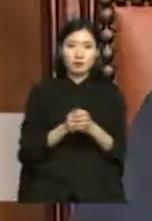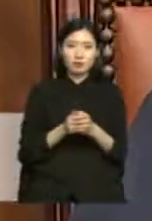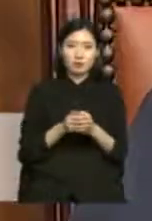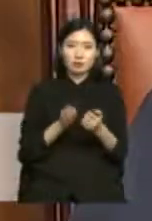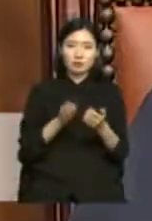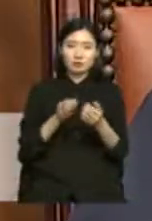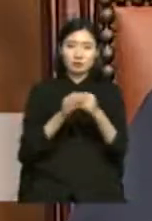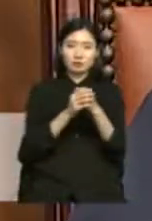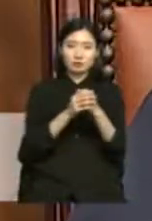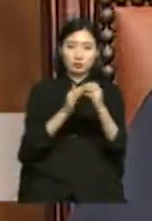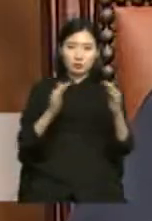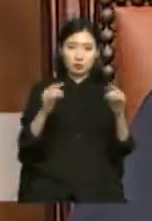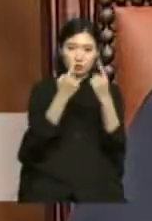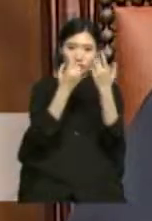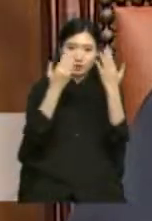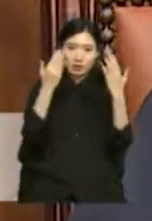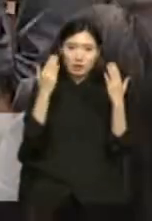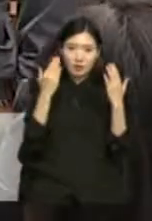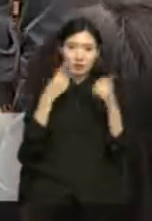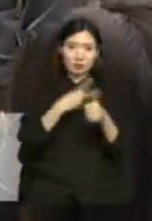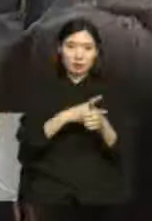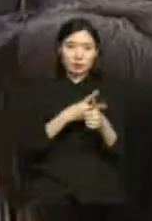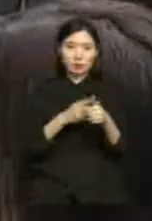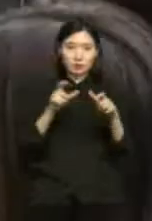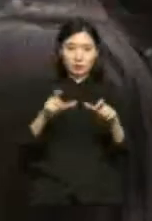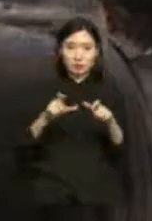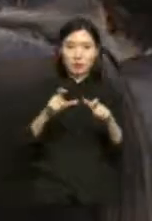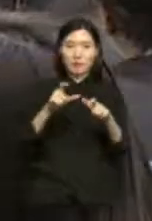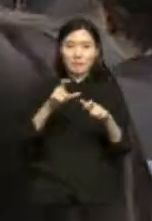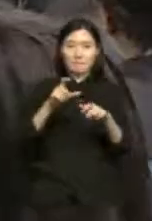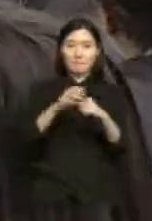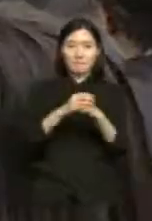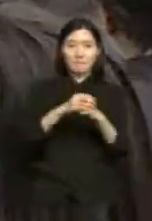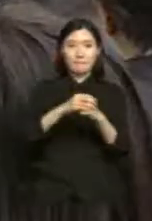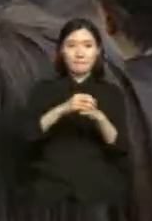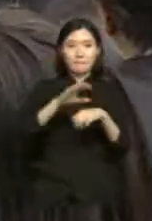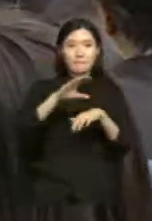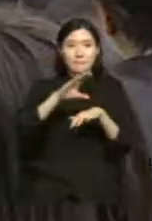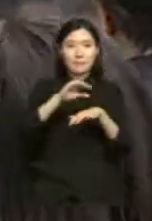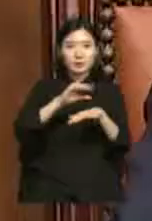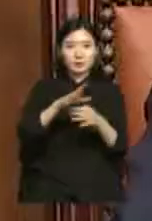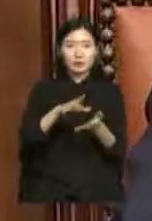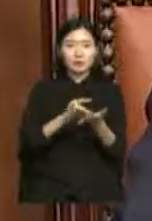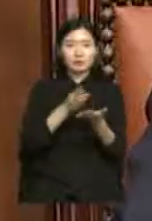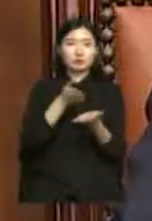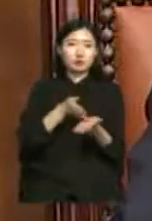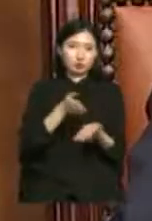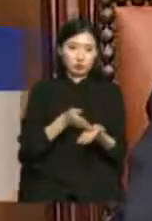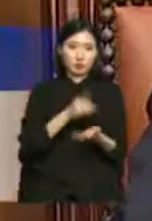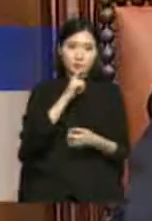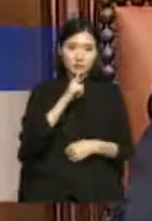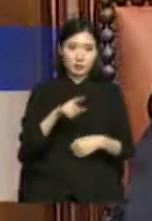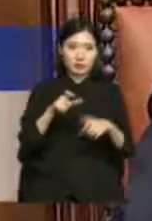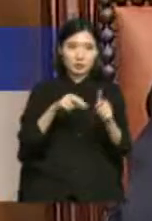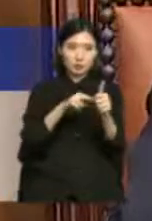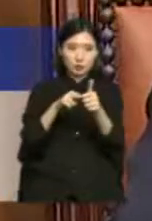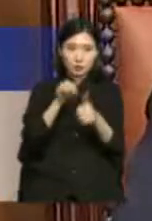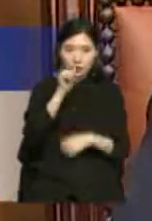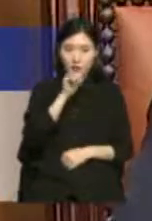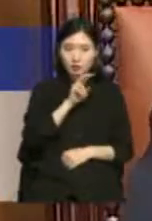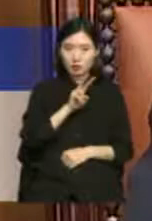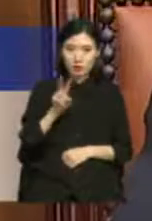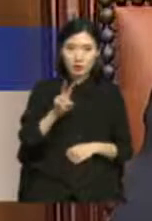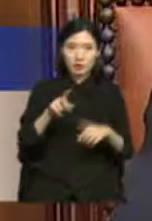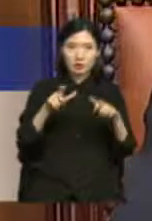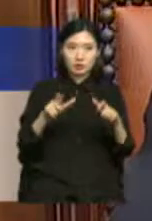최용준 교수는 지역 방송의 핵심은 지역 뉴스에 있다고 강조했습니다. 정보가 있어야 지역민들 간의 대화할 수